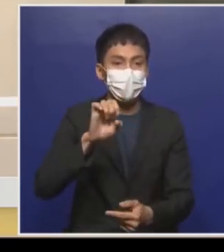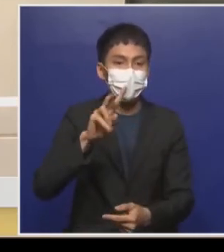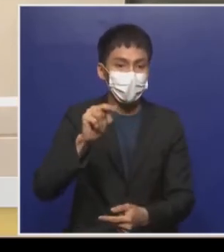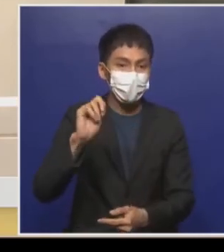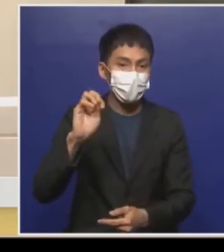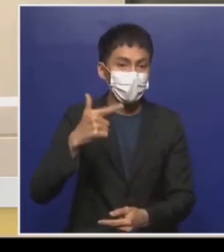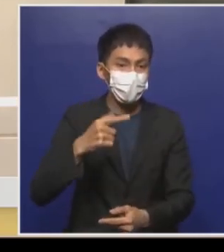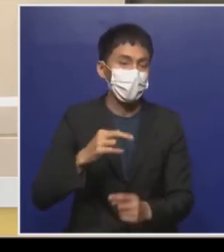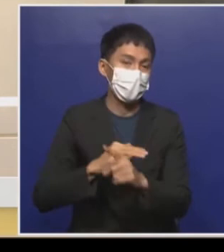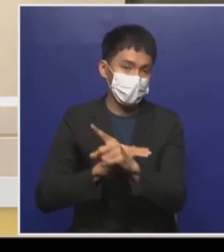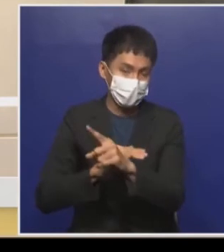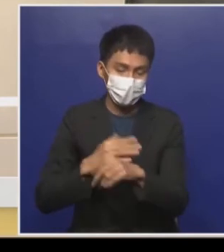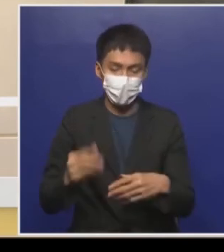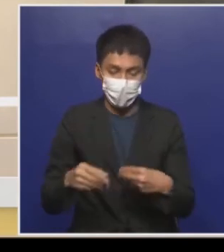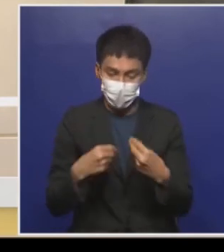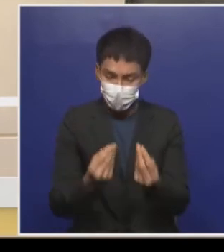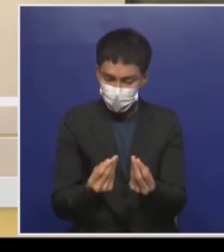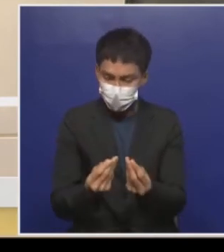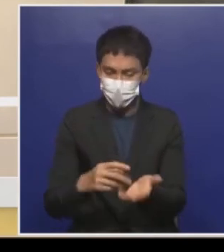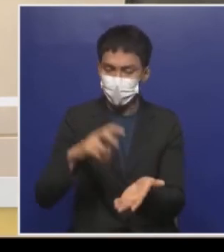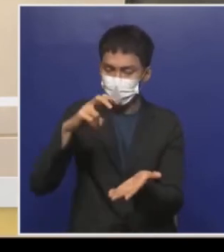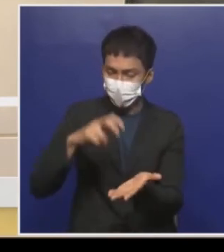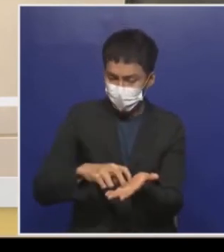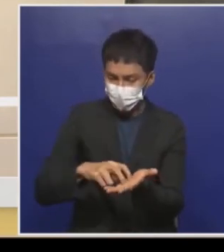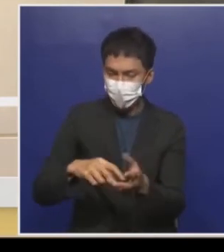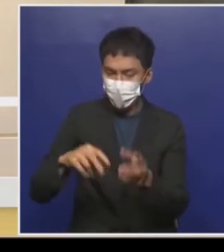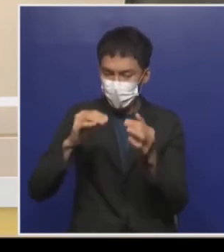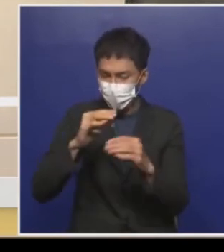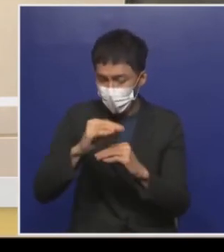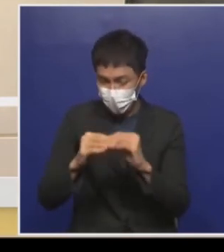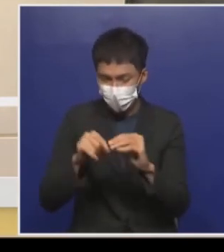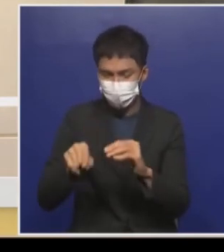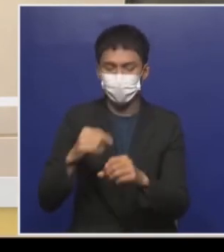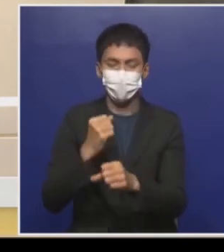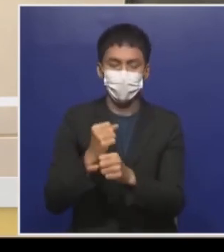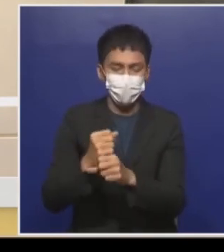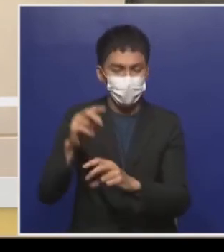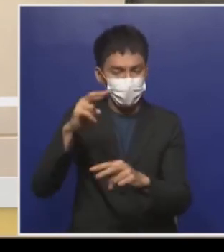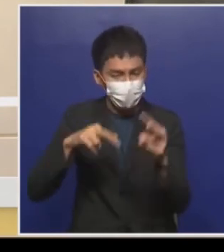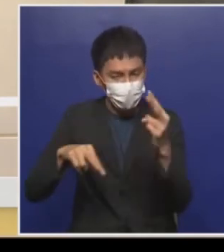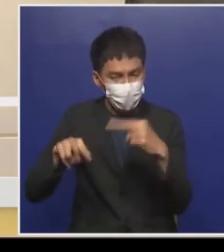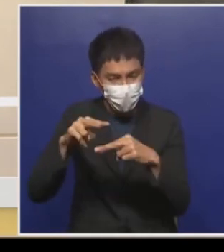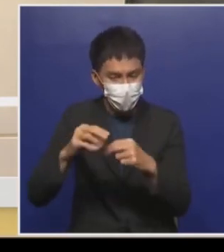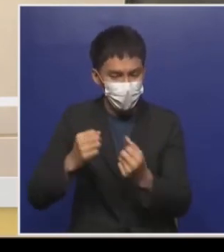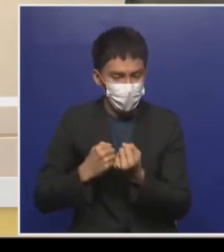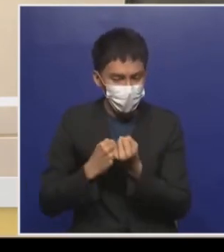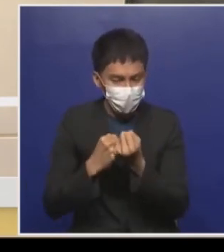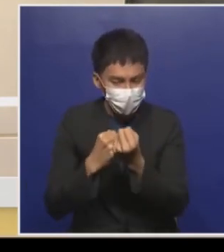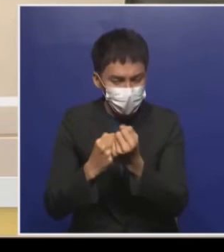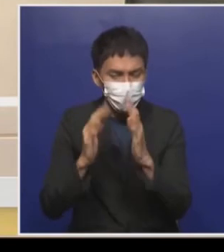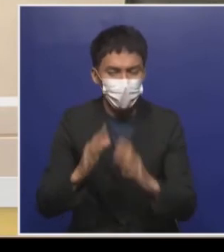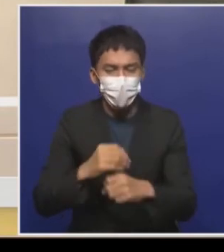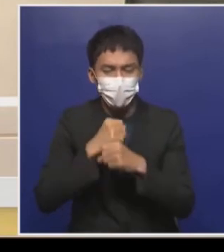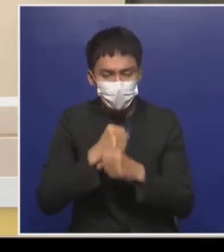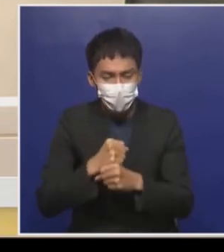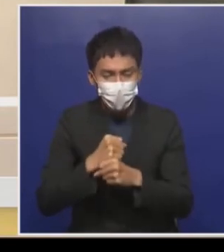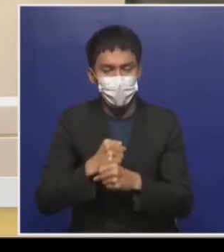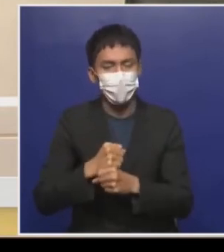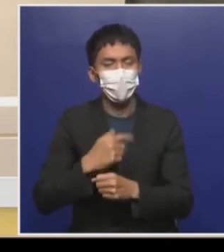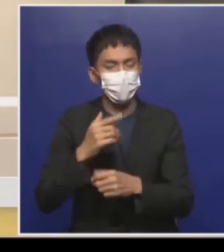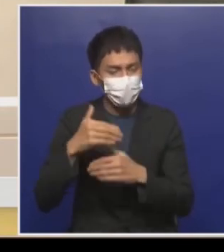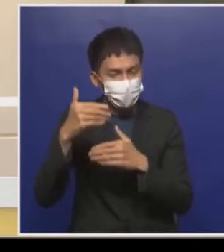ุมัติโครงการดูแลขับเคลื่อนสัคมสงไคนไทยอายุยืน4-5 มิติด้วยกัน